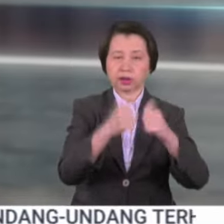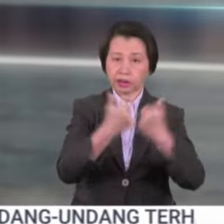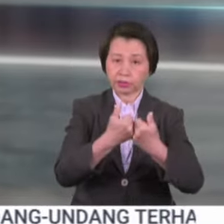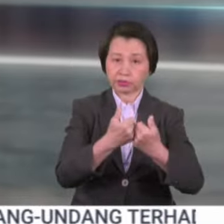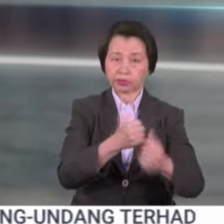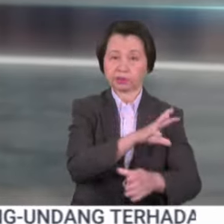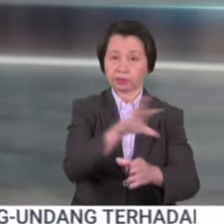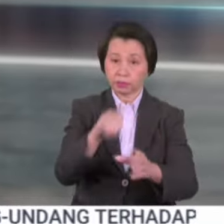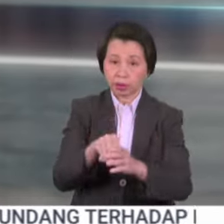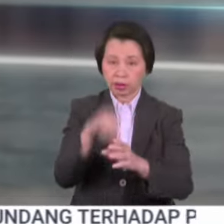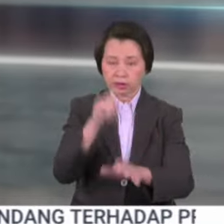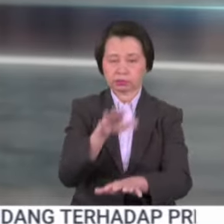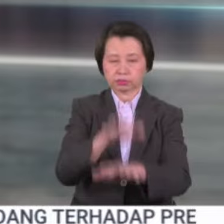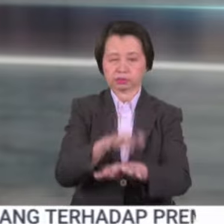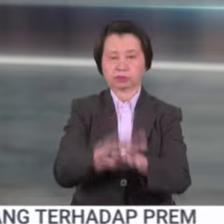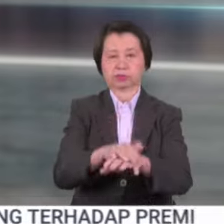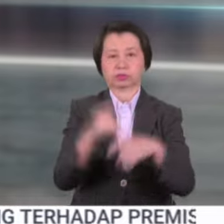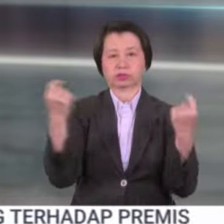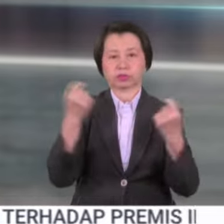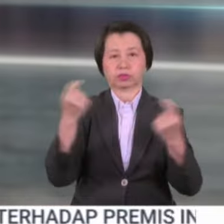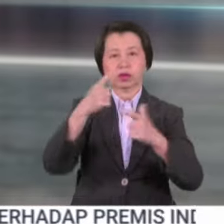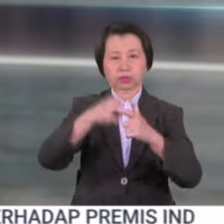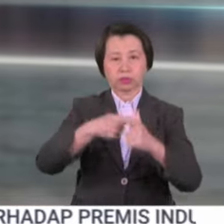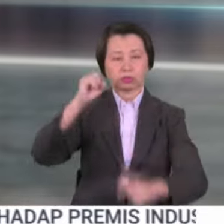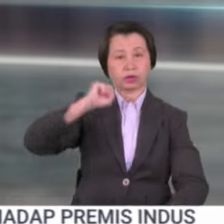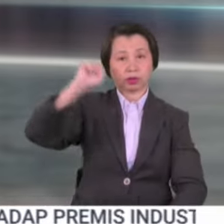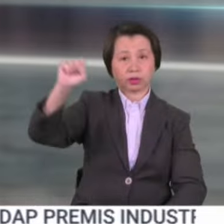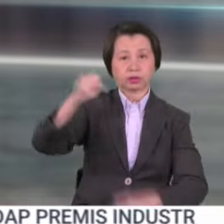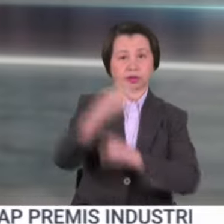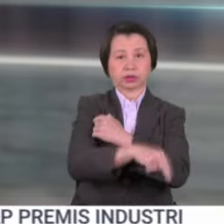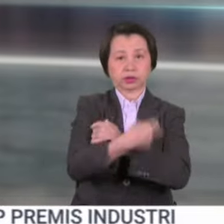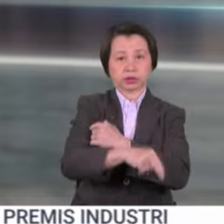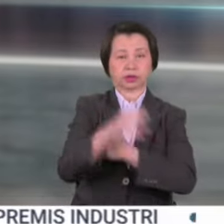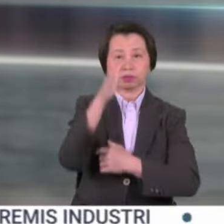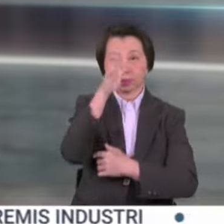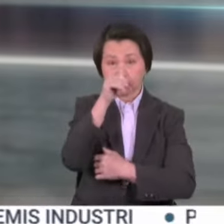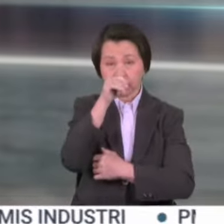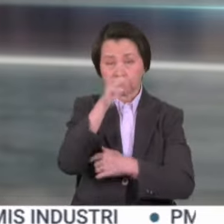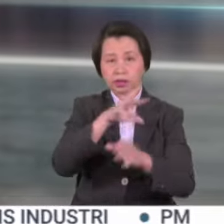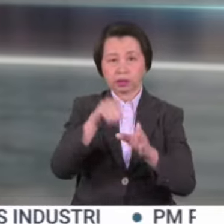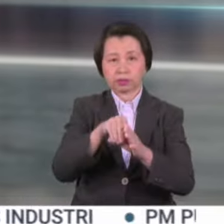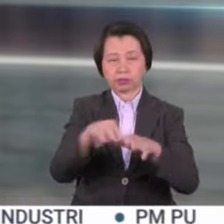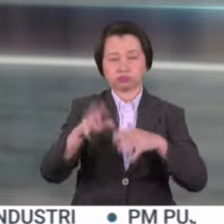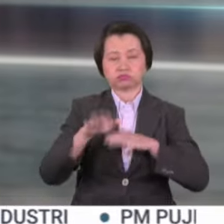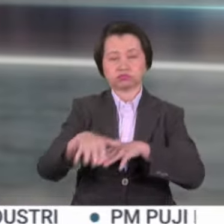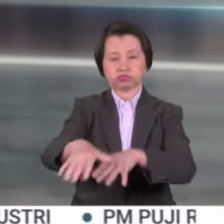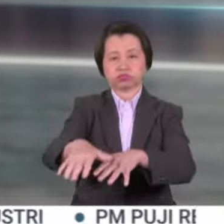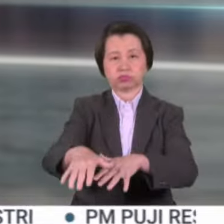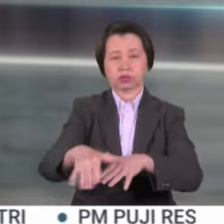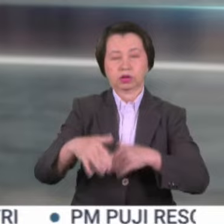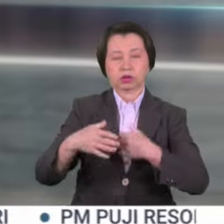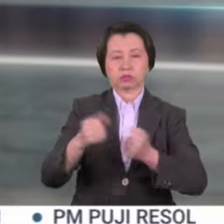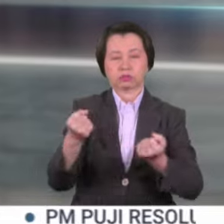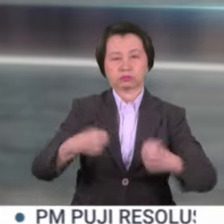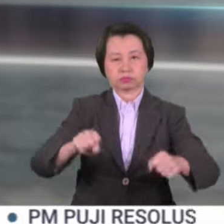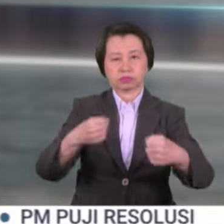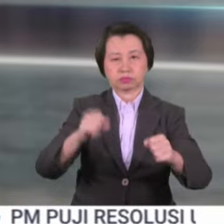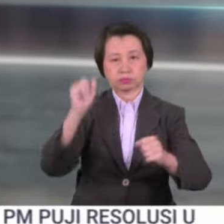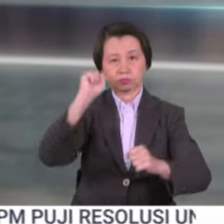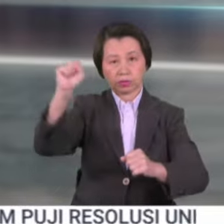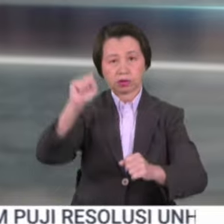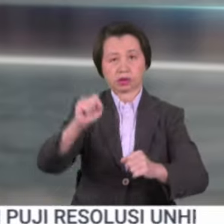terlibat. Ia bagi menyemarakkan sambutan bulan kebangsaan di negeri bersejarah ini. Ini termasuk konvoi, kembara merdeka, Jalur